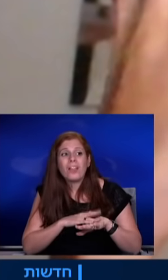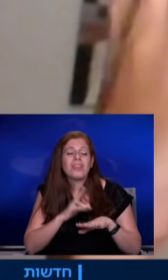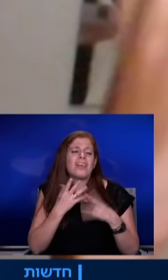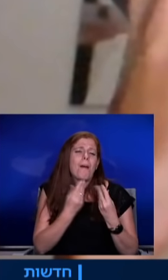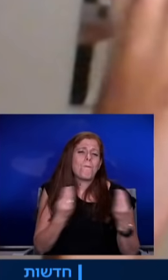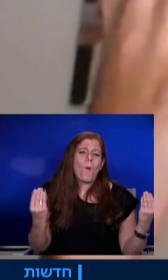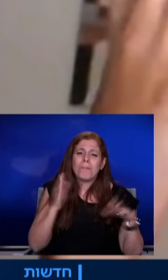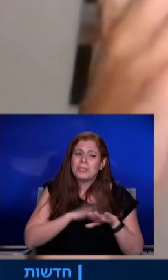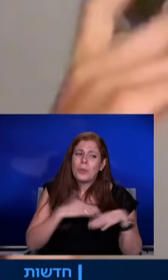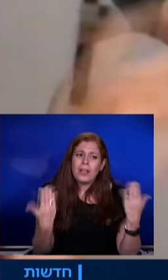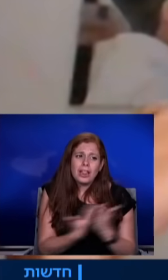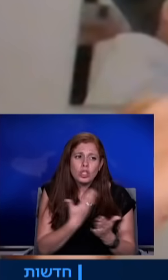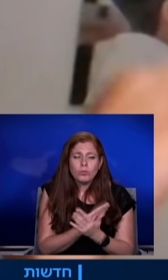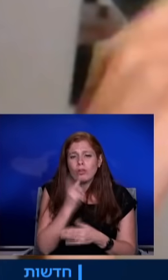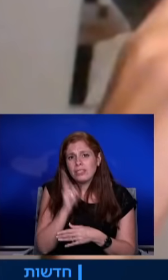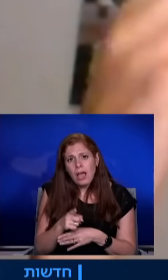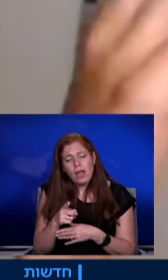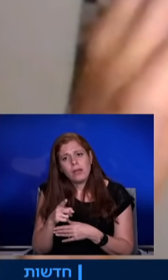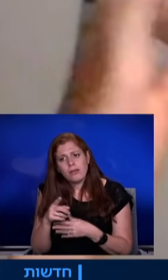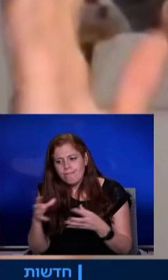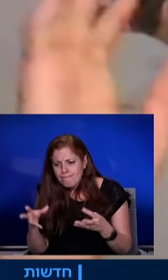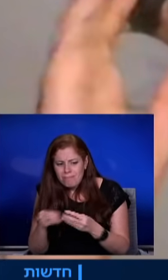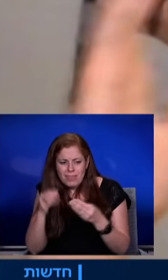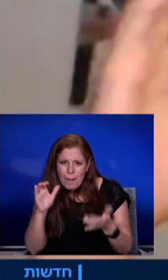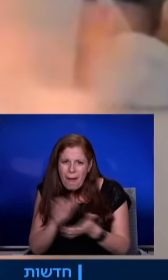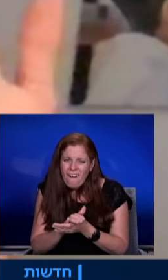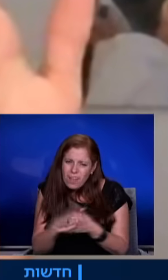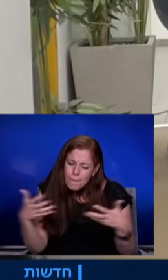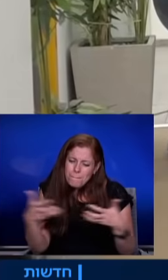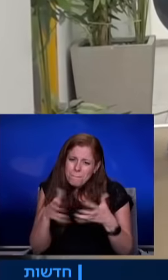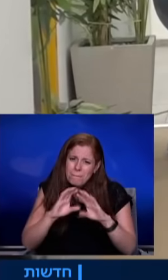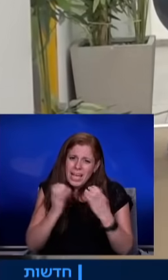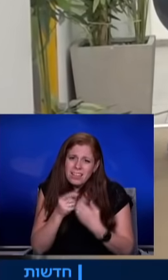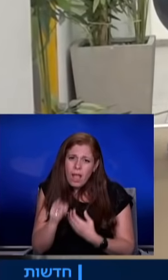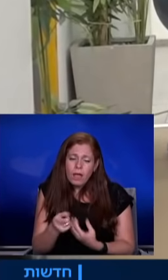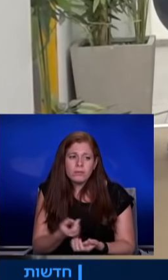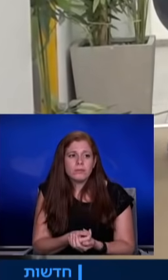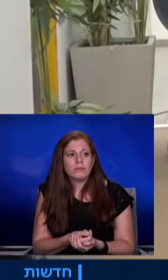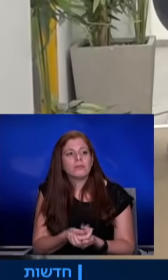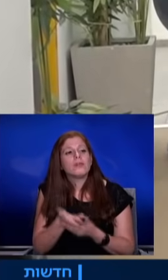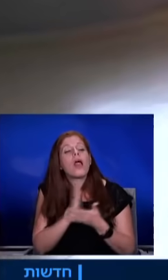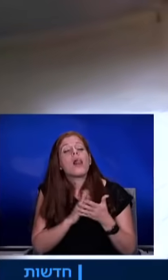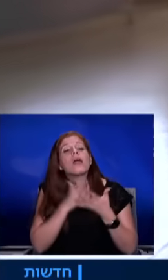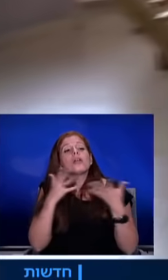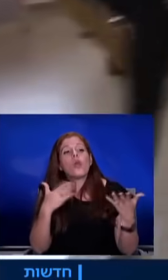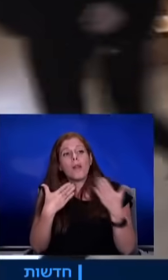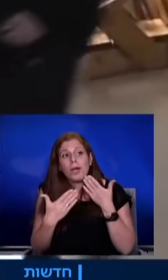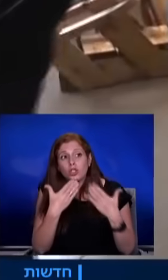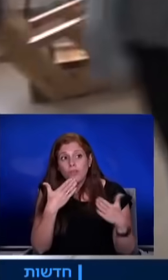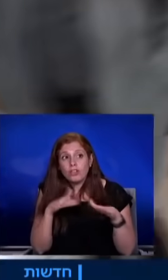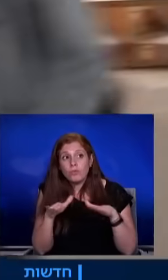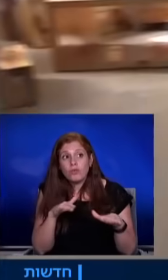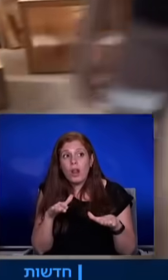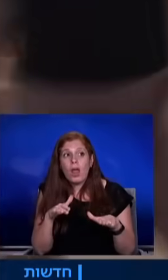מקצועות חדשים שאני צריך כאילו להיות עם החברים בכיתה. חלק גדול מישיבת הממשלה הוקדש